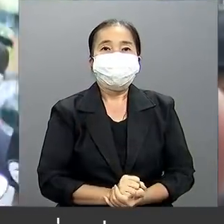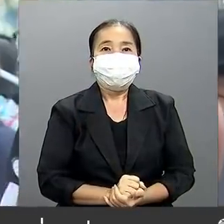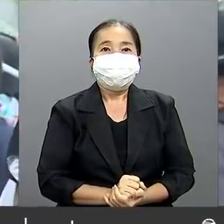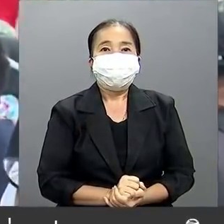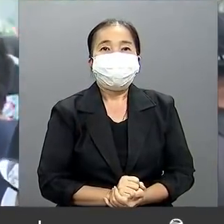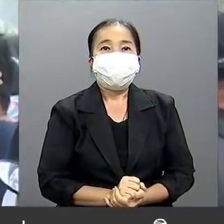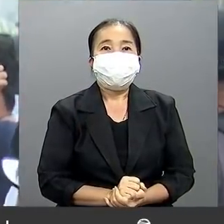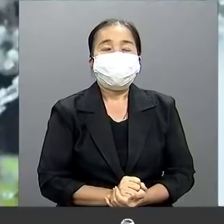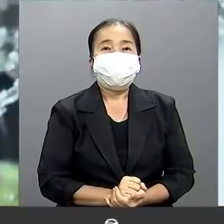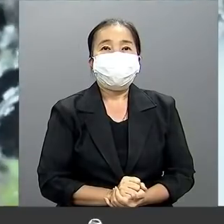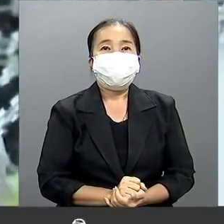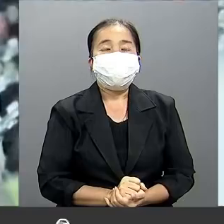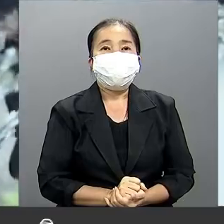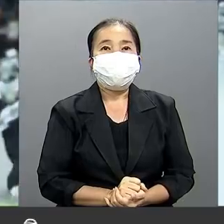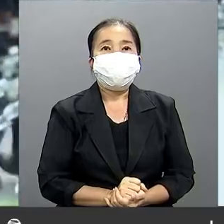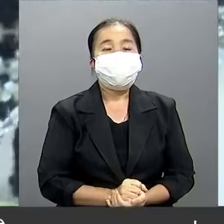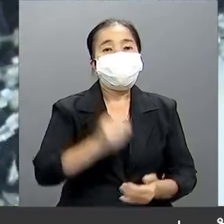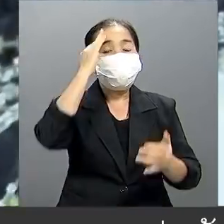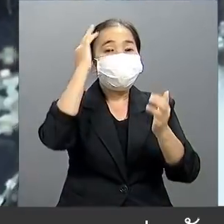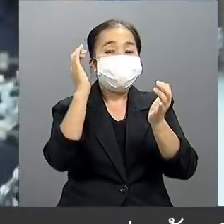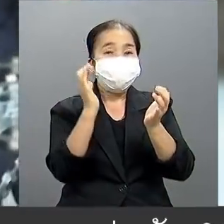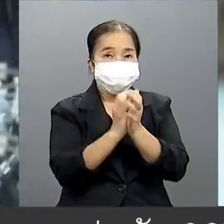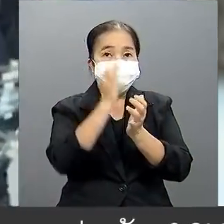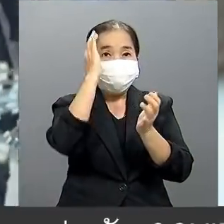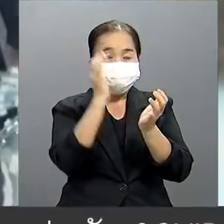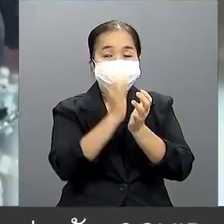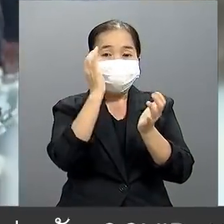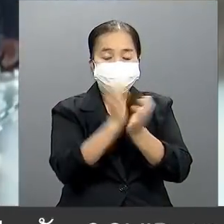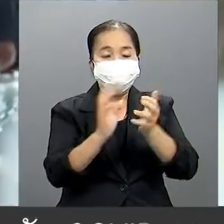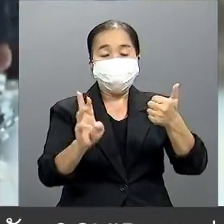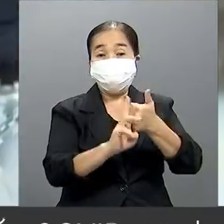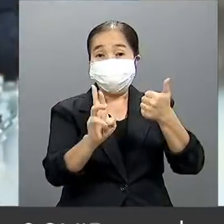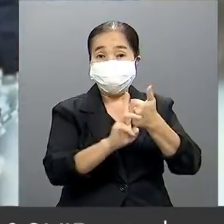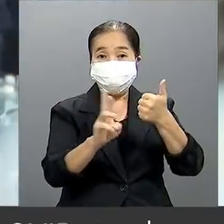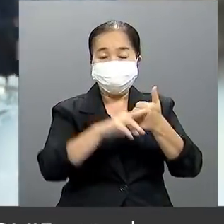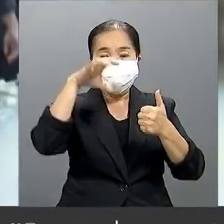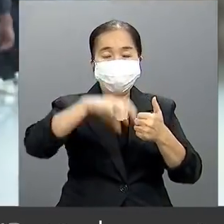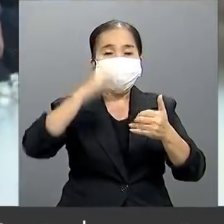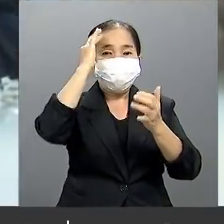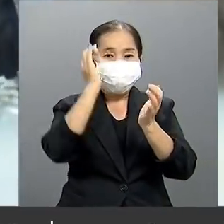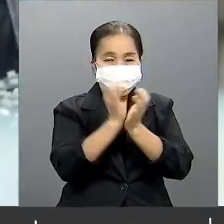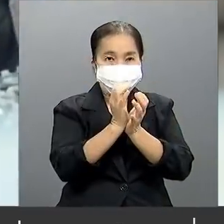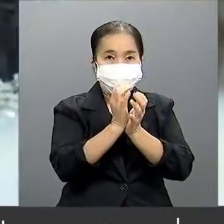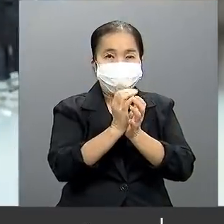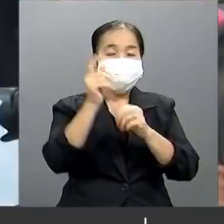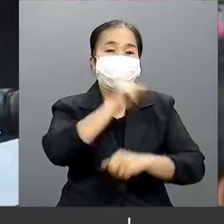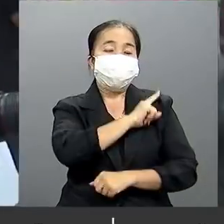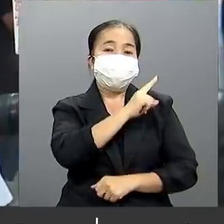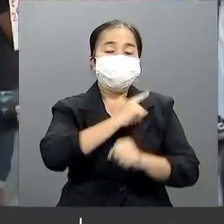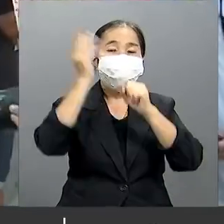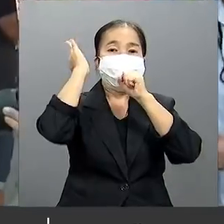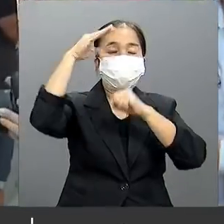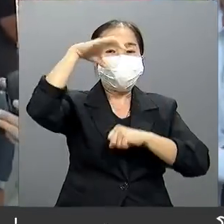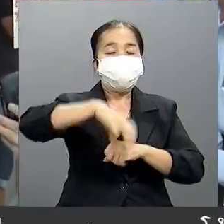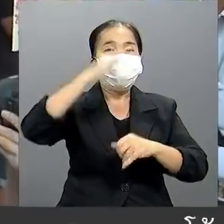ทางด้านพลตำรวจตรีปิยะตะวิชัยรองผู้บัญชาการตำรวจนครบาลในฐานะโฆษกกองบัญชาการตำรวจนครบาลกล่